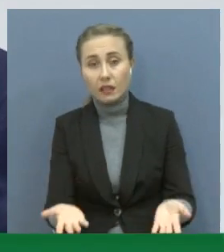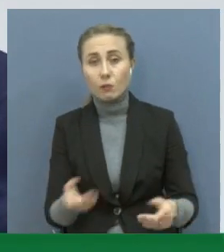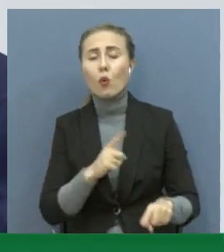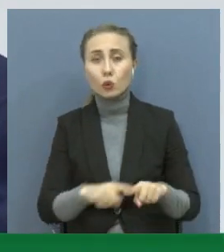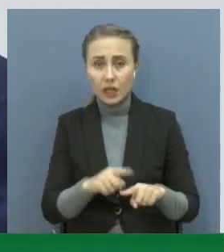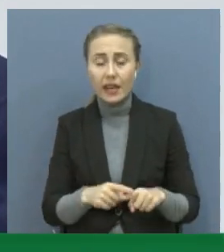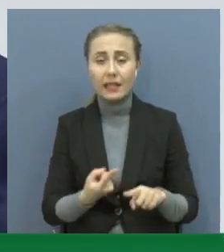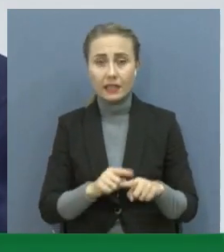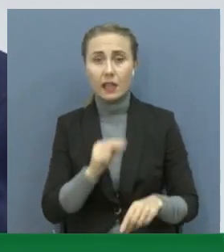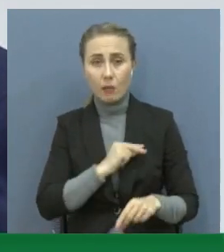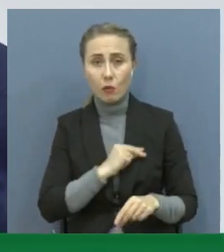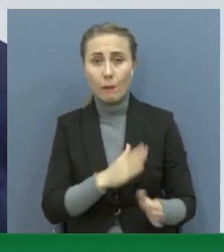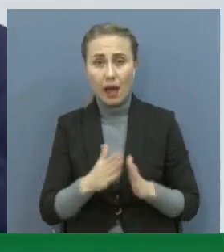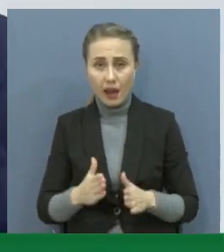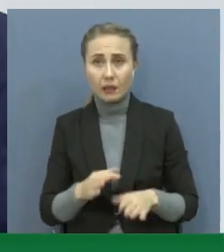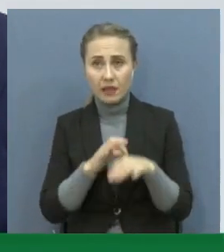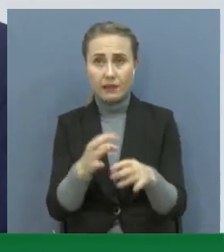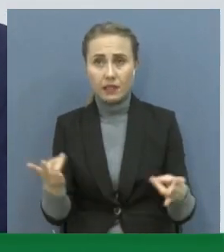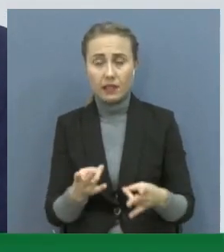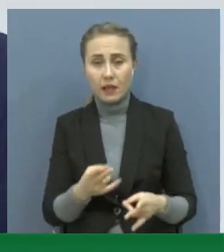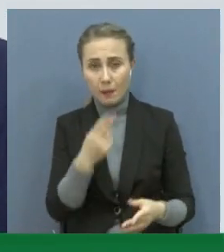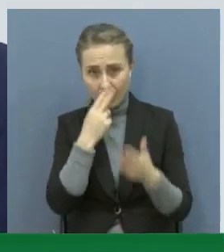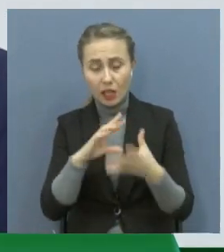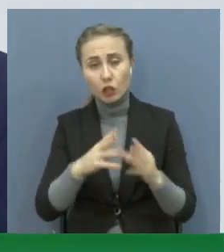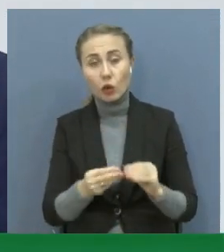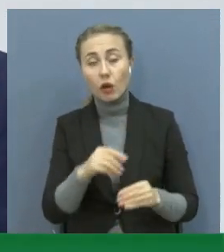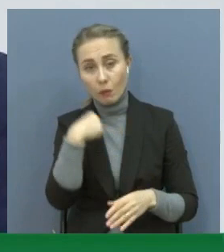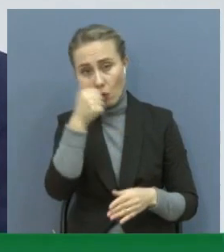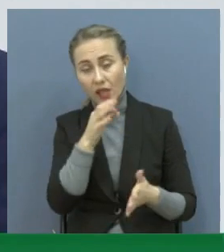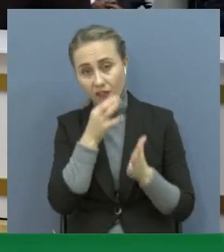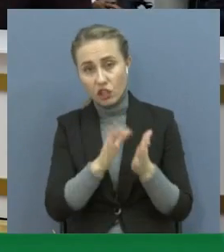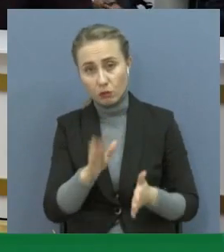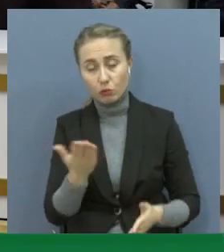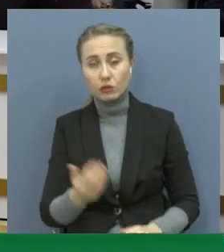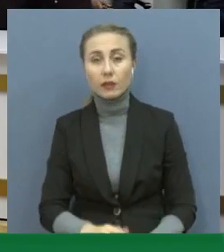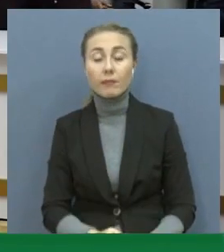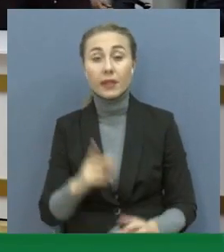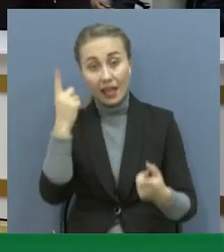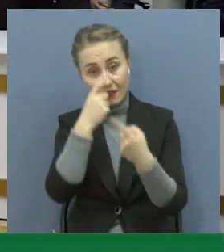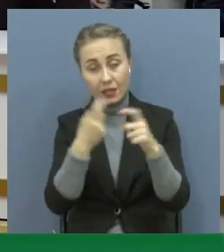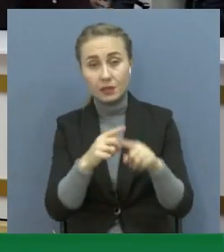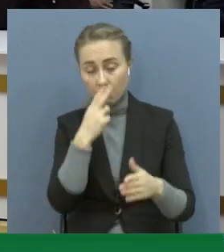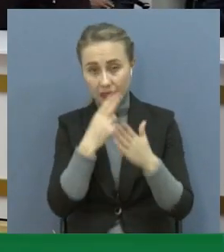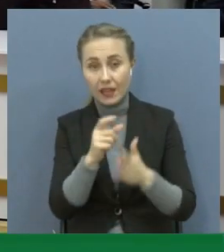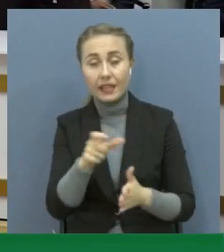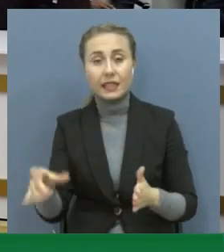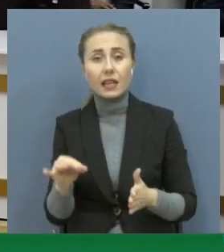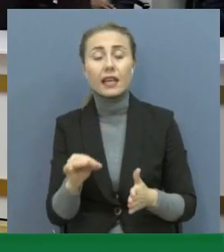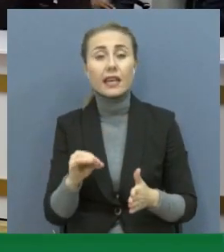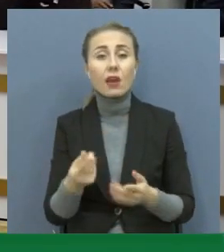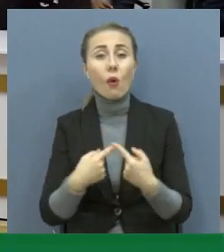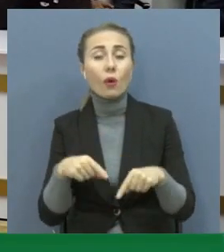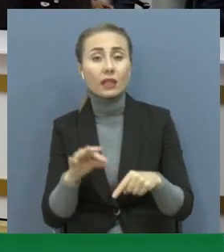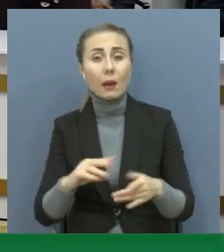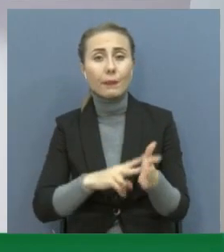Ускоряйте эту работу, приводите в порядок ее. Смотрите, по итогам года будете отвечать за эту работу. По информации представителей уполномоченных